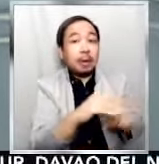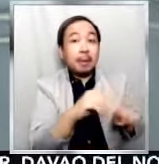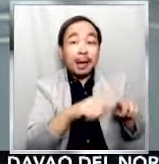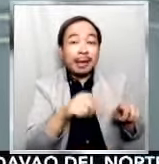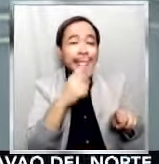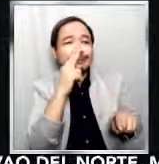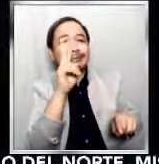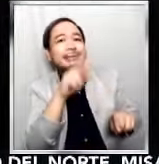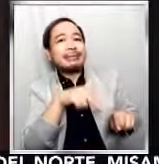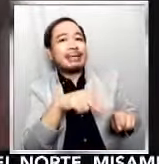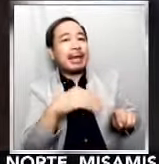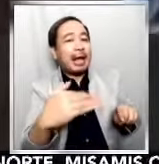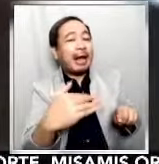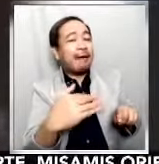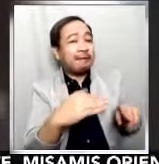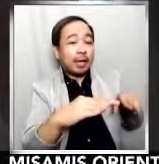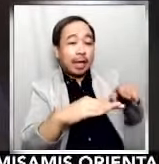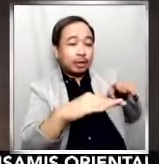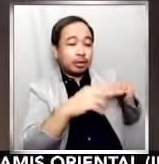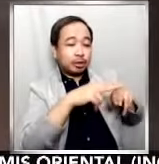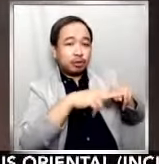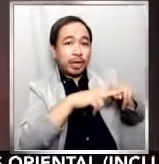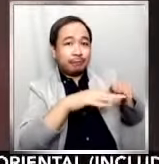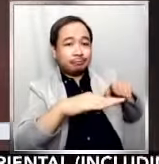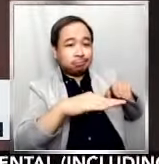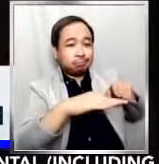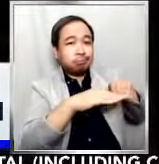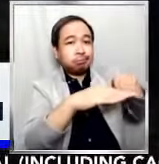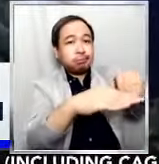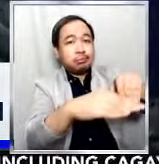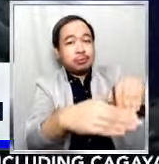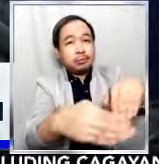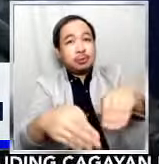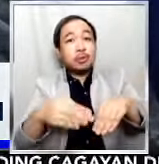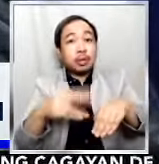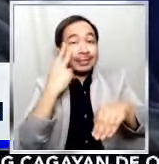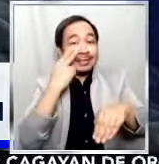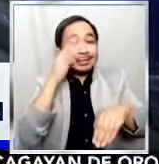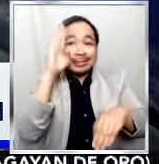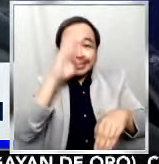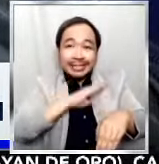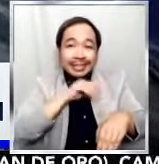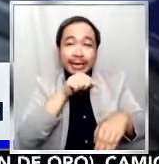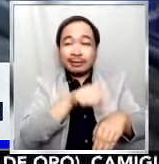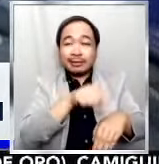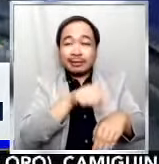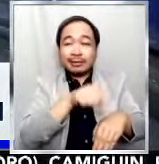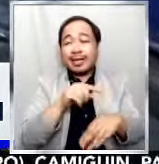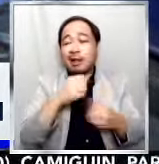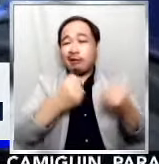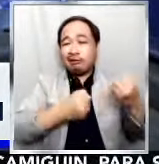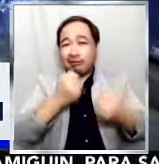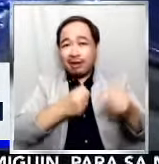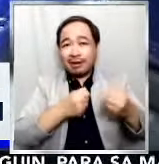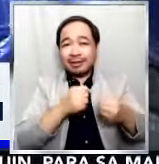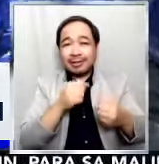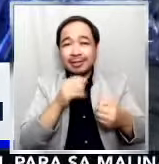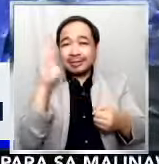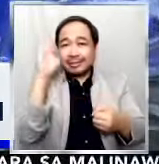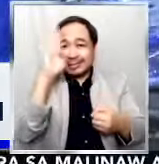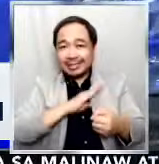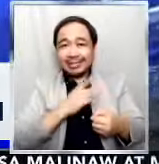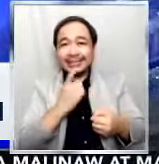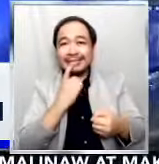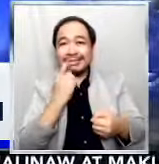nakaladkad ang sasakyan. Ewan ko, may sakit pa sa likod, yung matanda eh. Wasak ang kaliwang bahagi ng SUV at basag din ang bintana sa side ng